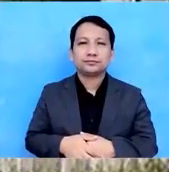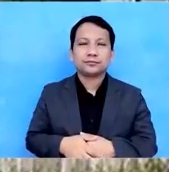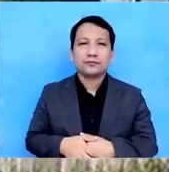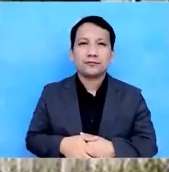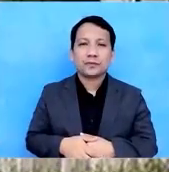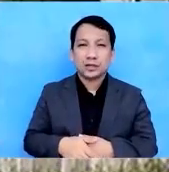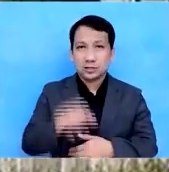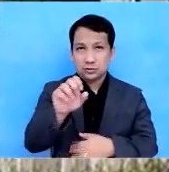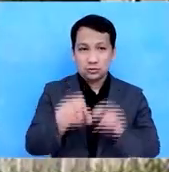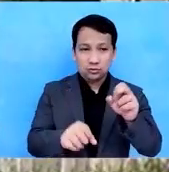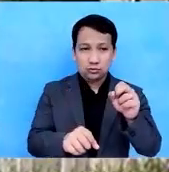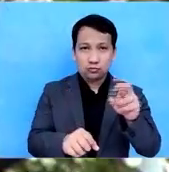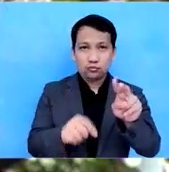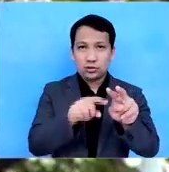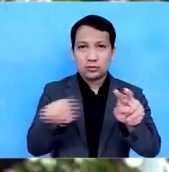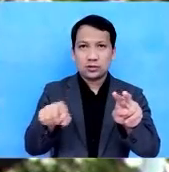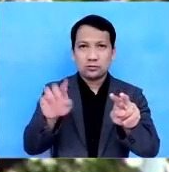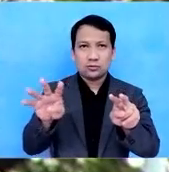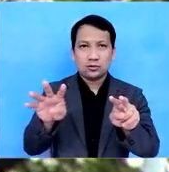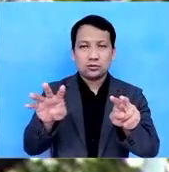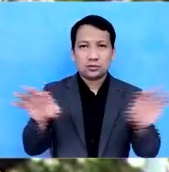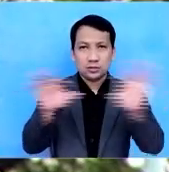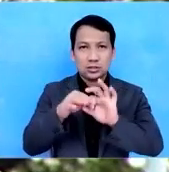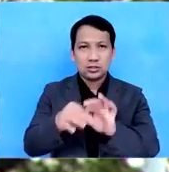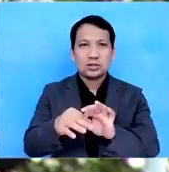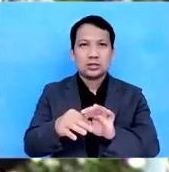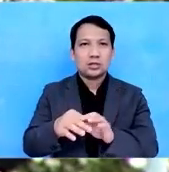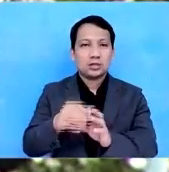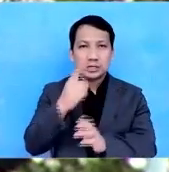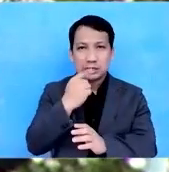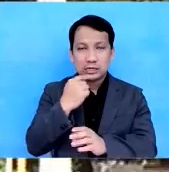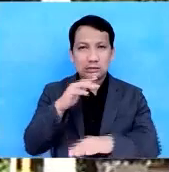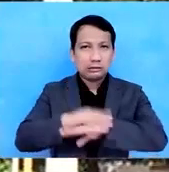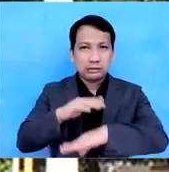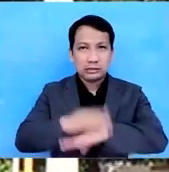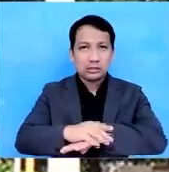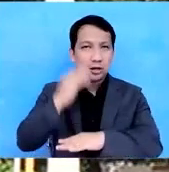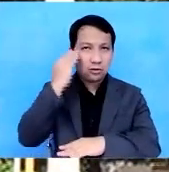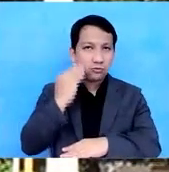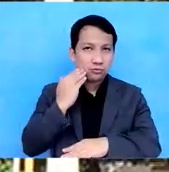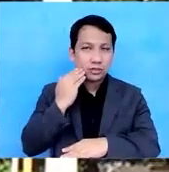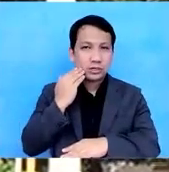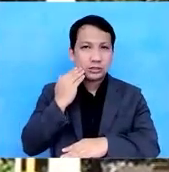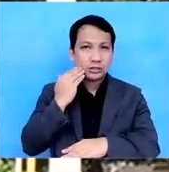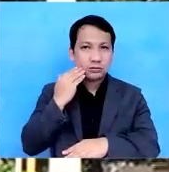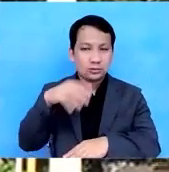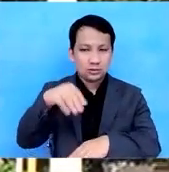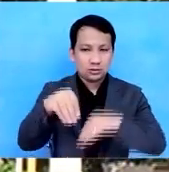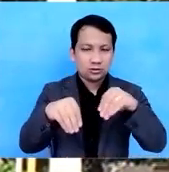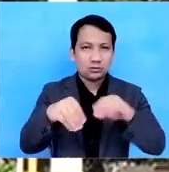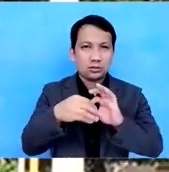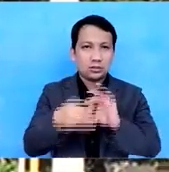Alas 2 hanggang alas 4 kaninang hapon ng isailalim ang Luzon Grid sa red alert. Ibig sabihin, kulang na ang kapasidad para matugunan ng peak demand